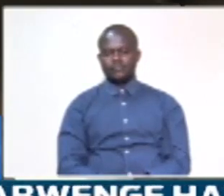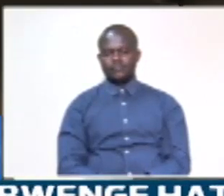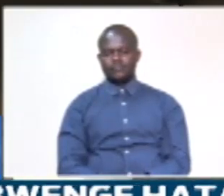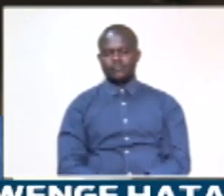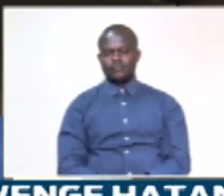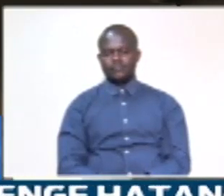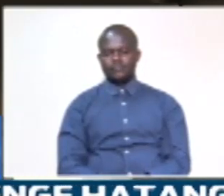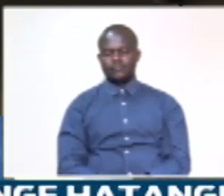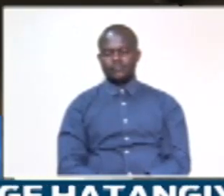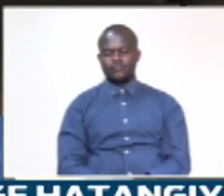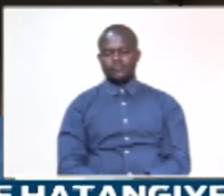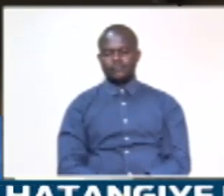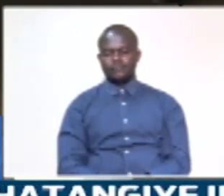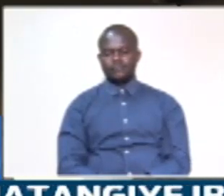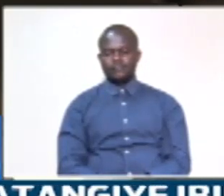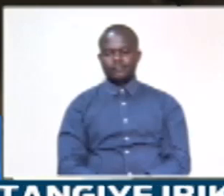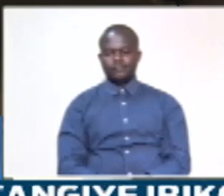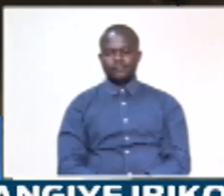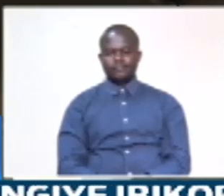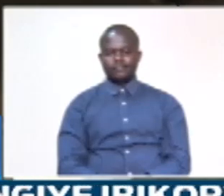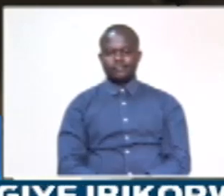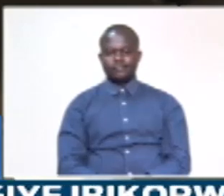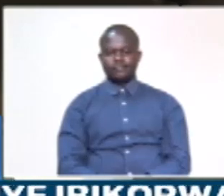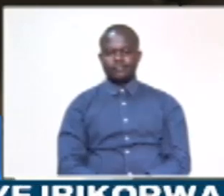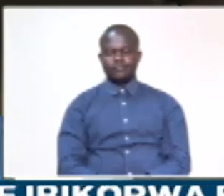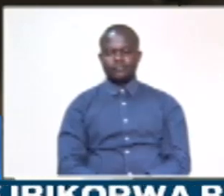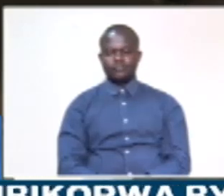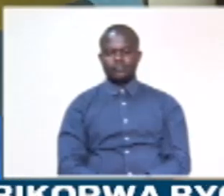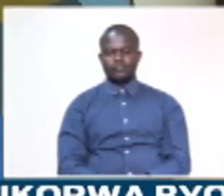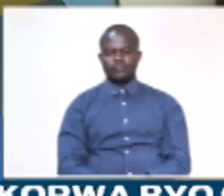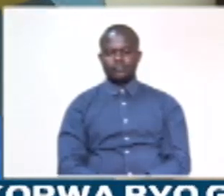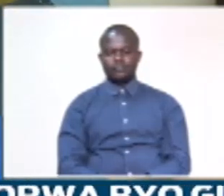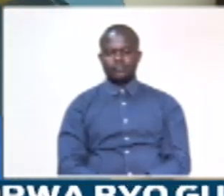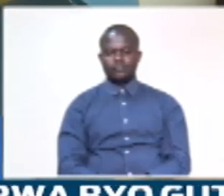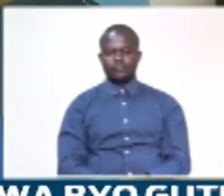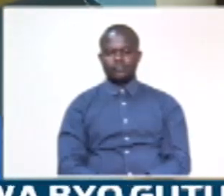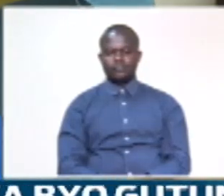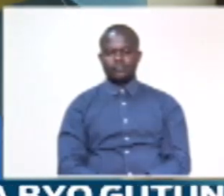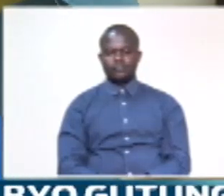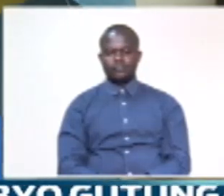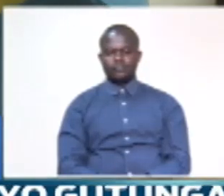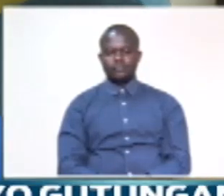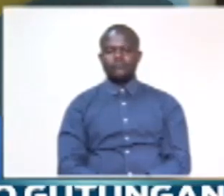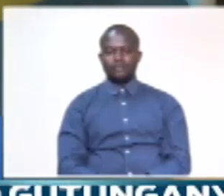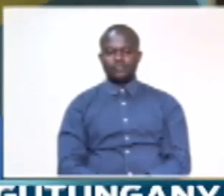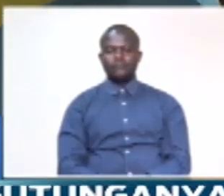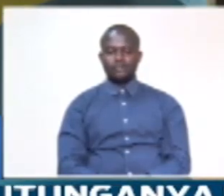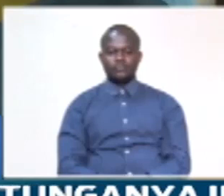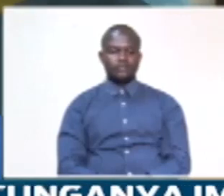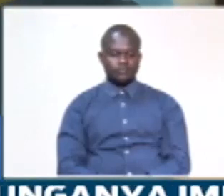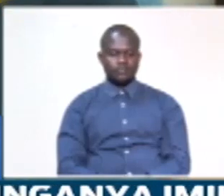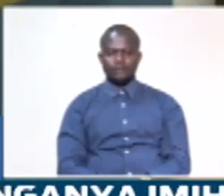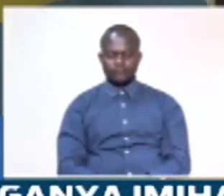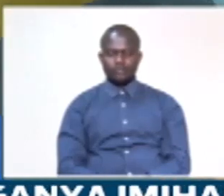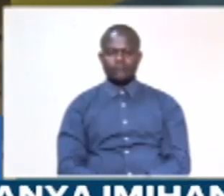for themselves the impacts of such wars and genocides that sometimes take place. Rwanda kwanza ni nchi safi. Ina mazingira